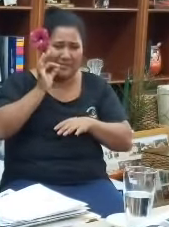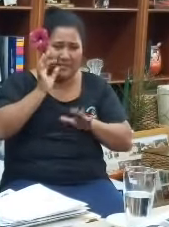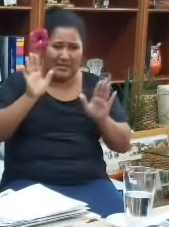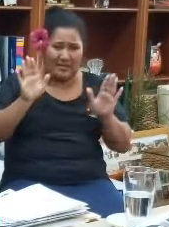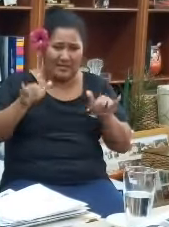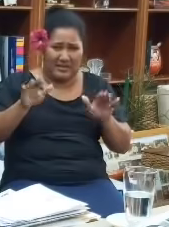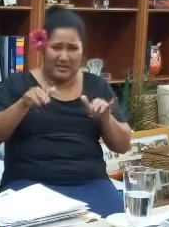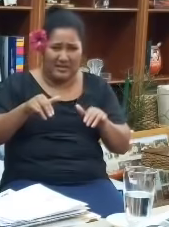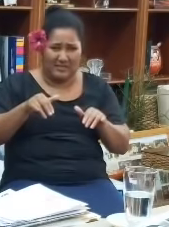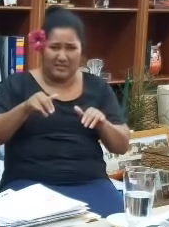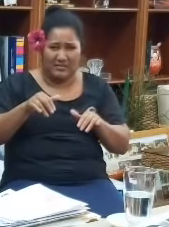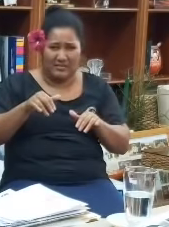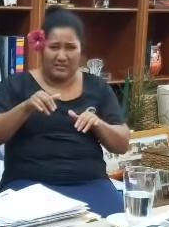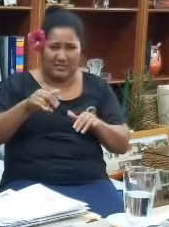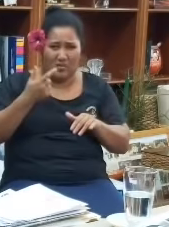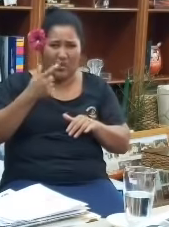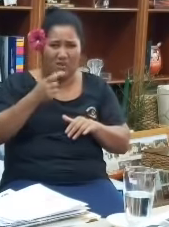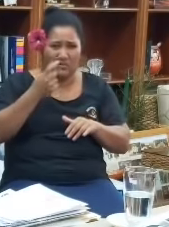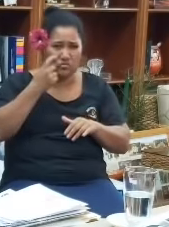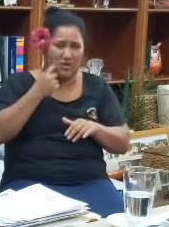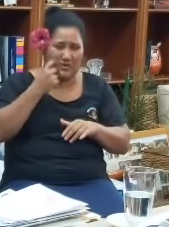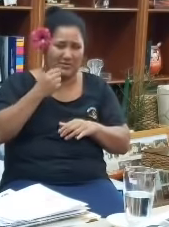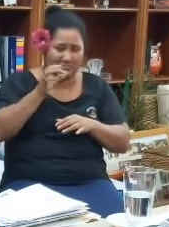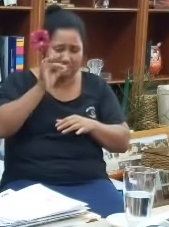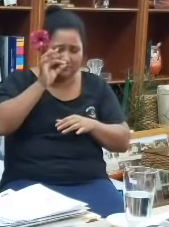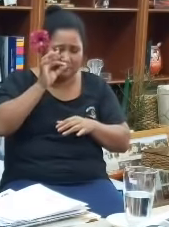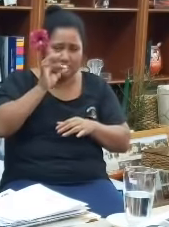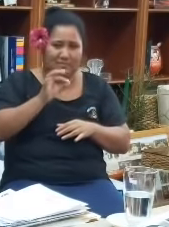Wa. Wa la vea i.